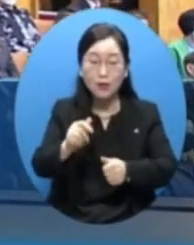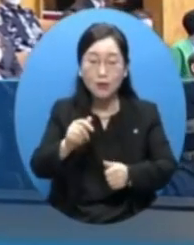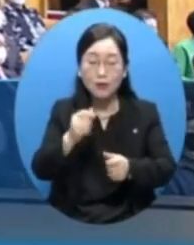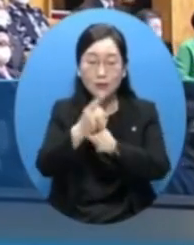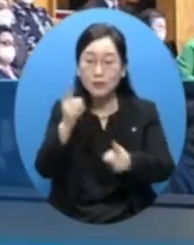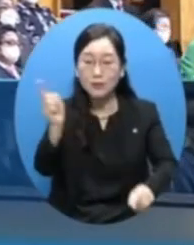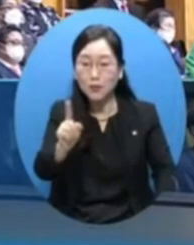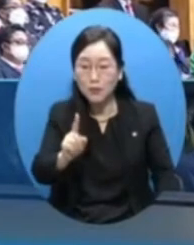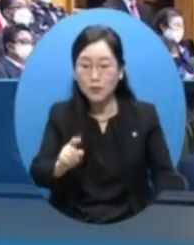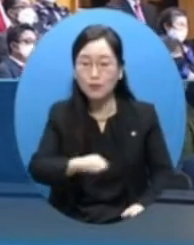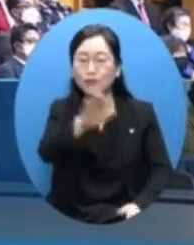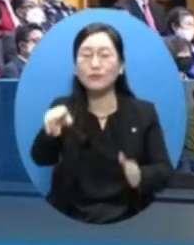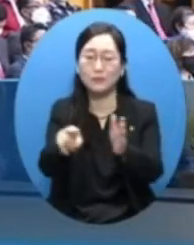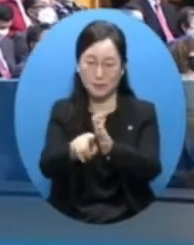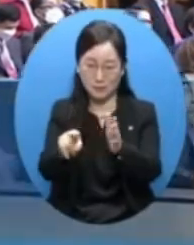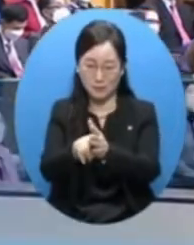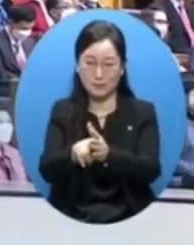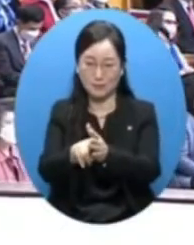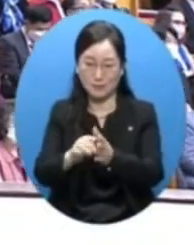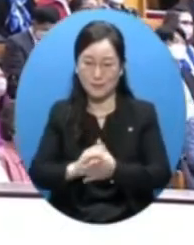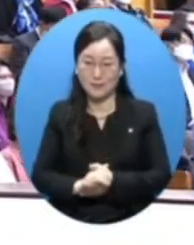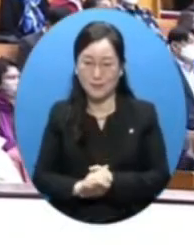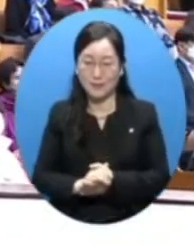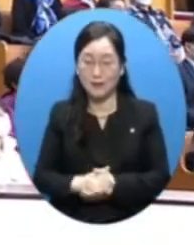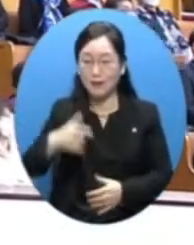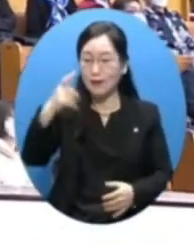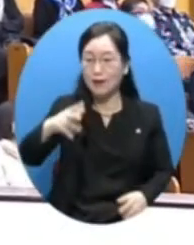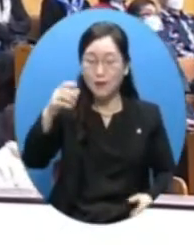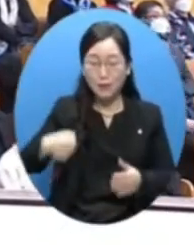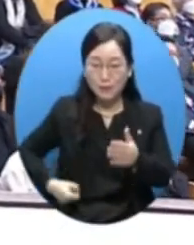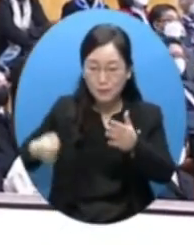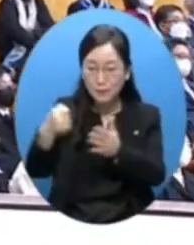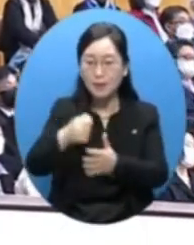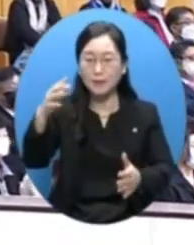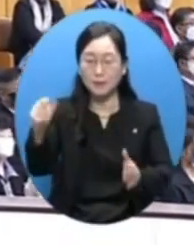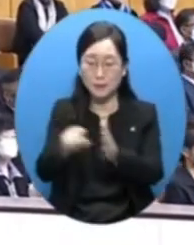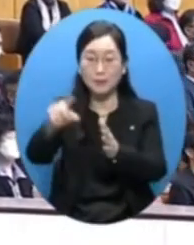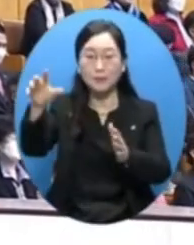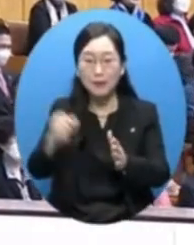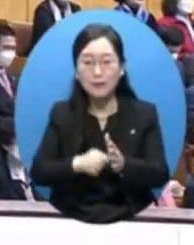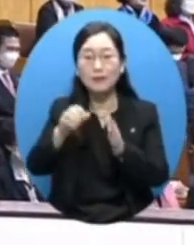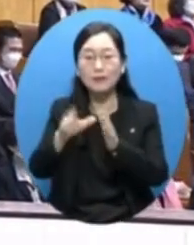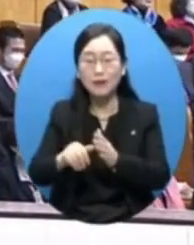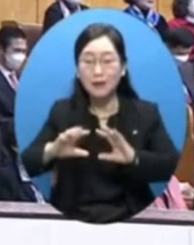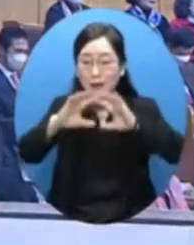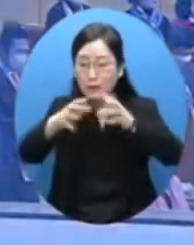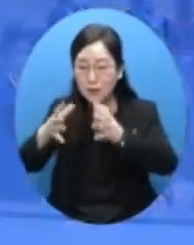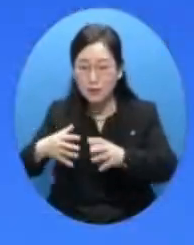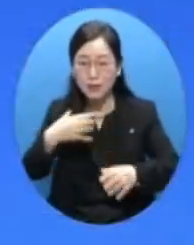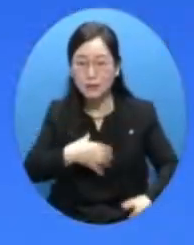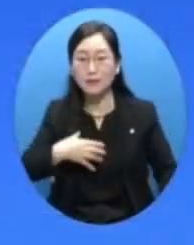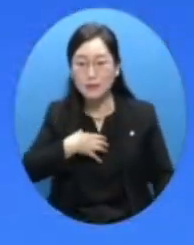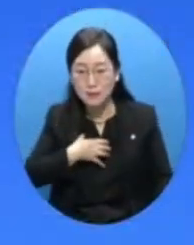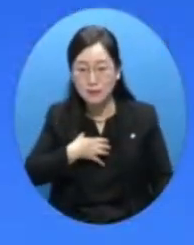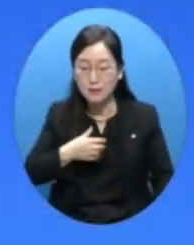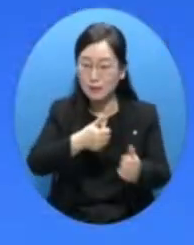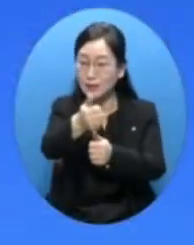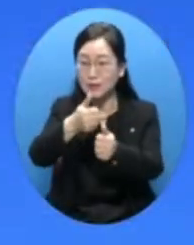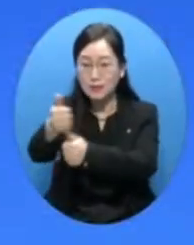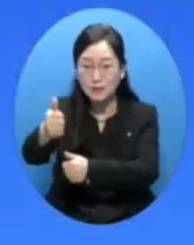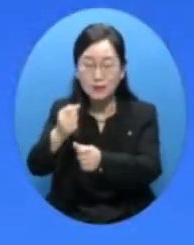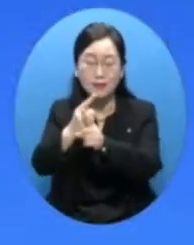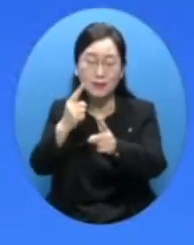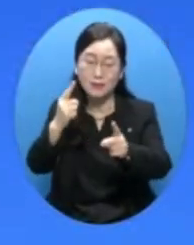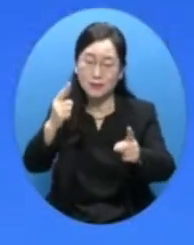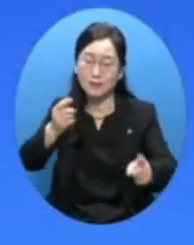우리의 믿음이니라. 강하고 담대한 믿음을 갖고 나갈 때 우리가 세상의 염려, 근심, 걱정을 이기고